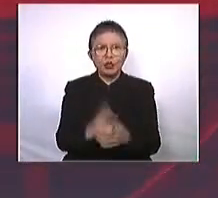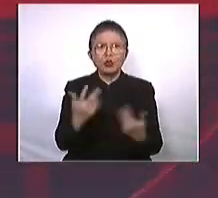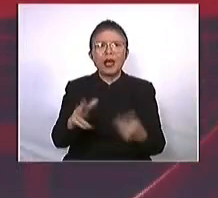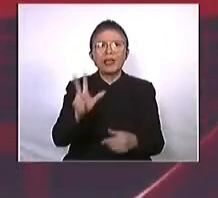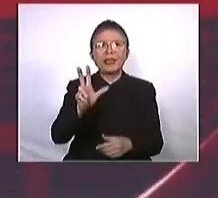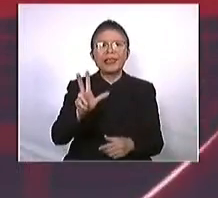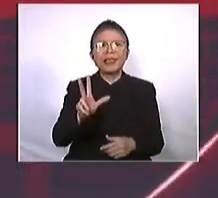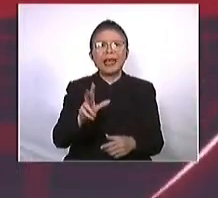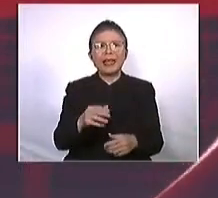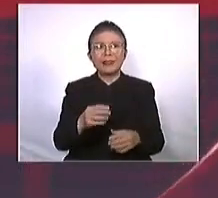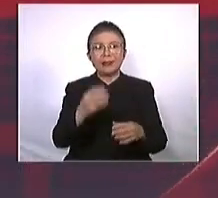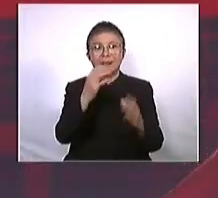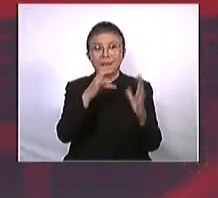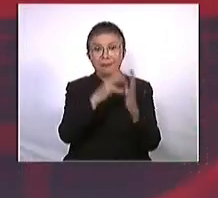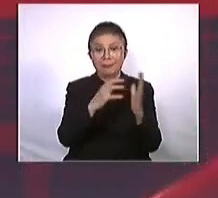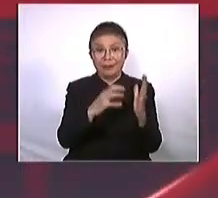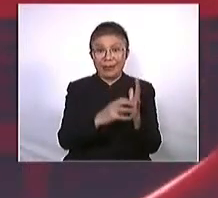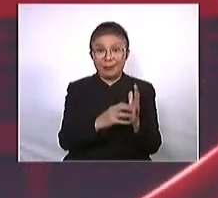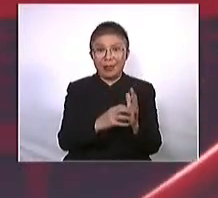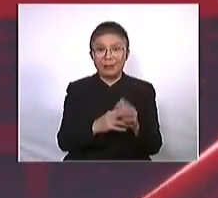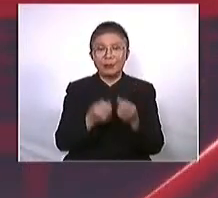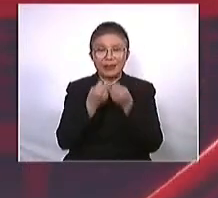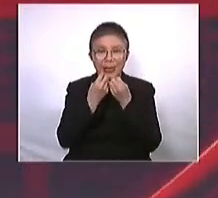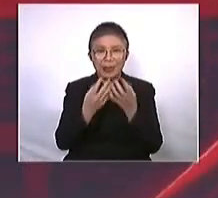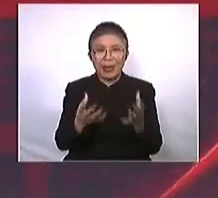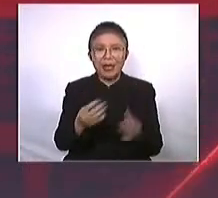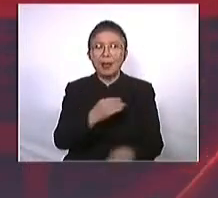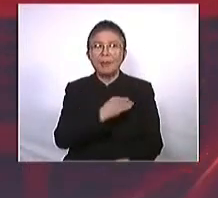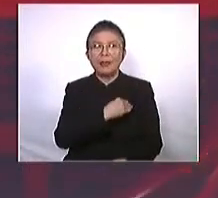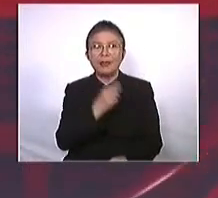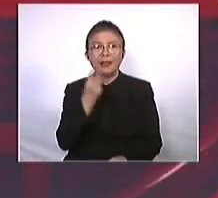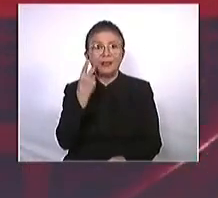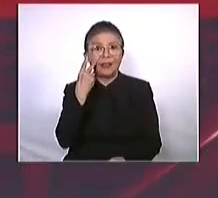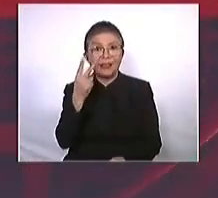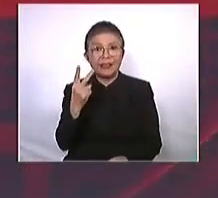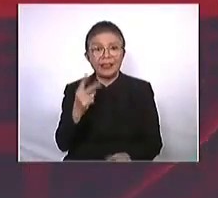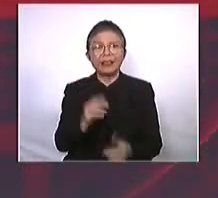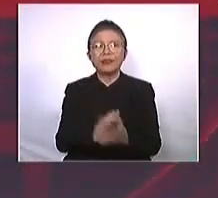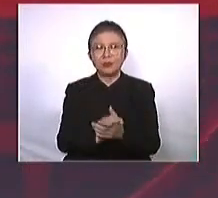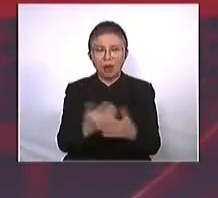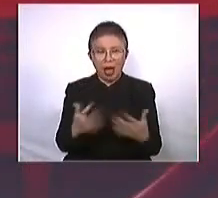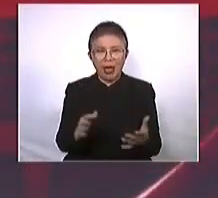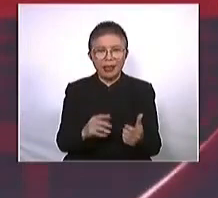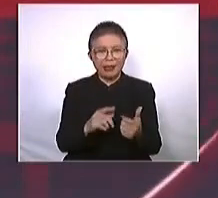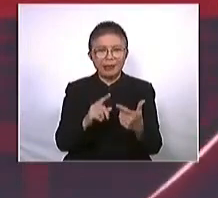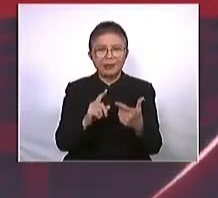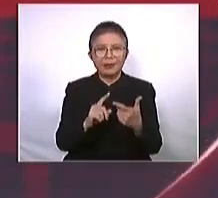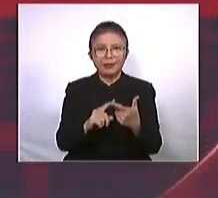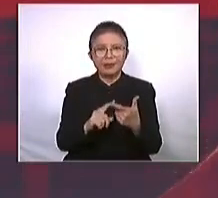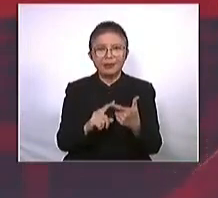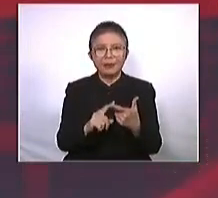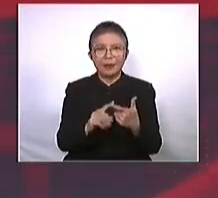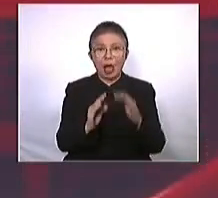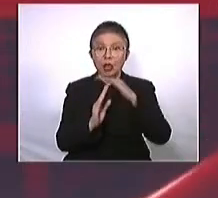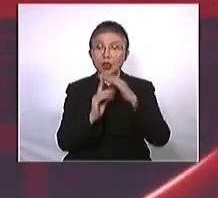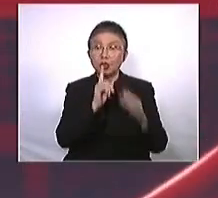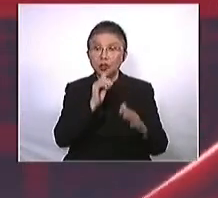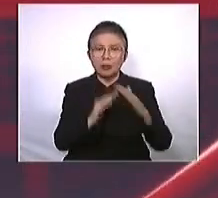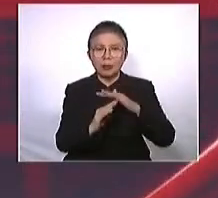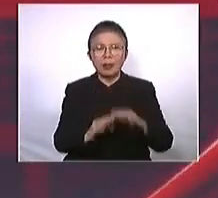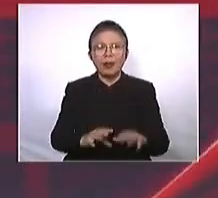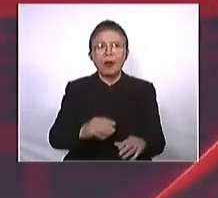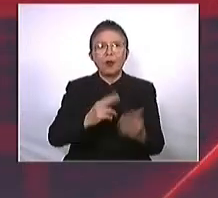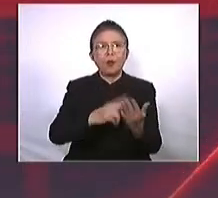Sudah ada tiga fase yang kita lewati, menyampaikan visi dan kemudian harap tenang, program